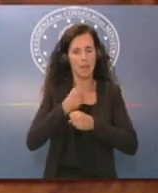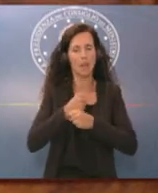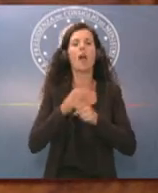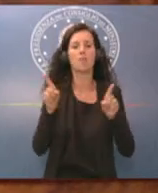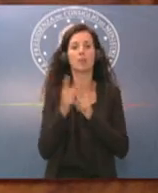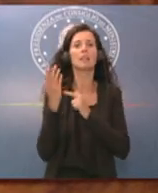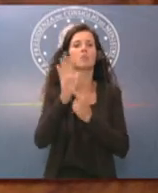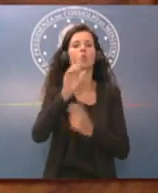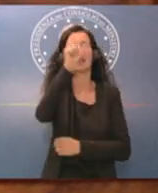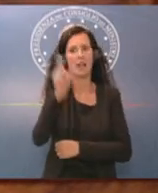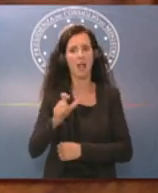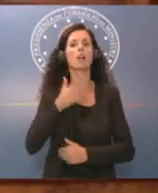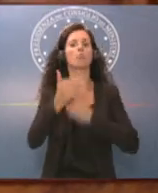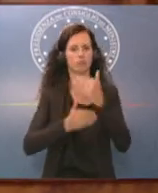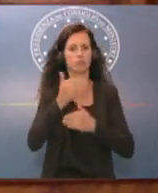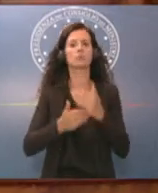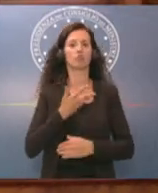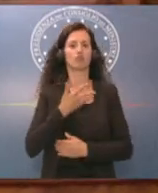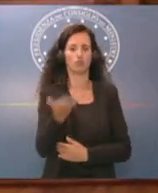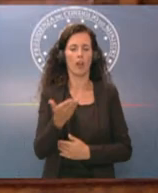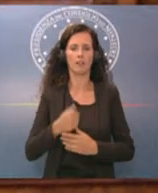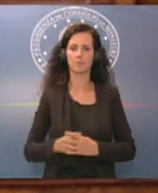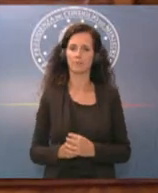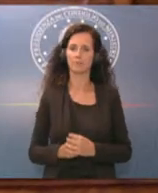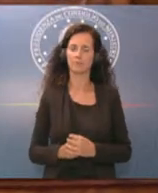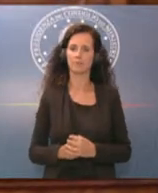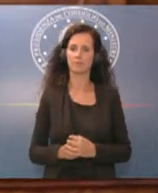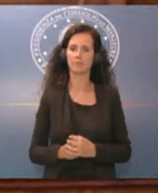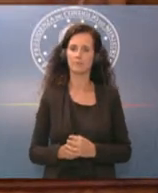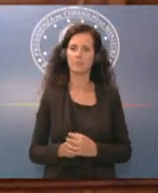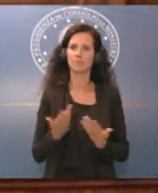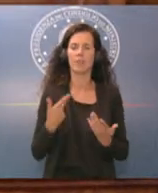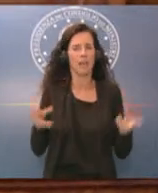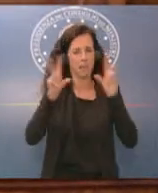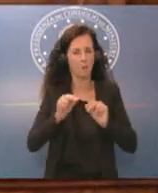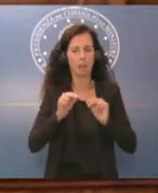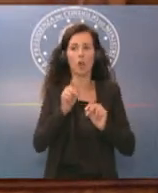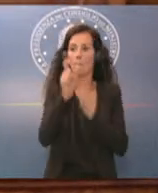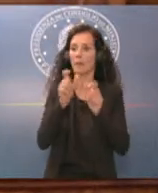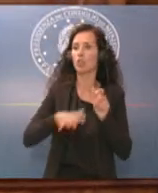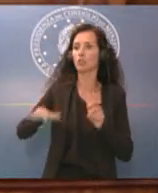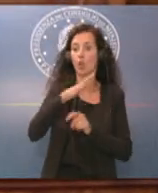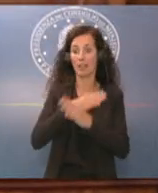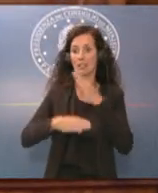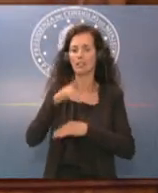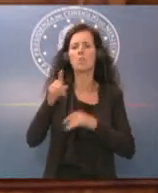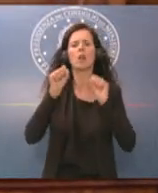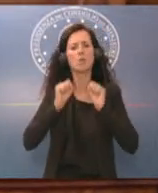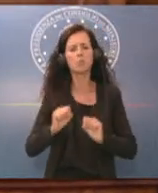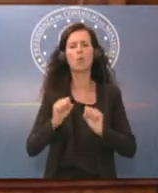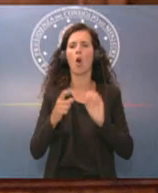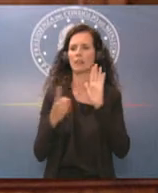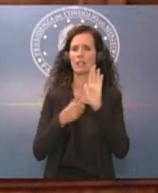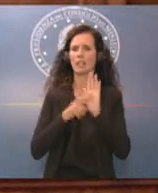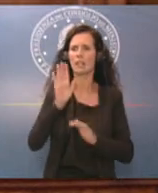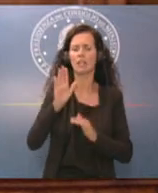nostro Paese. E, ripeto, la possibilità per le persone di avere il godimento dei loro diritti e di